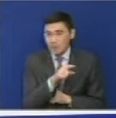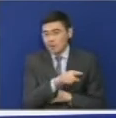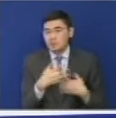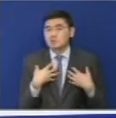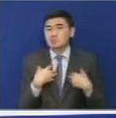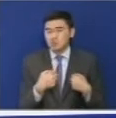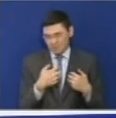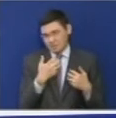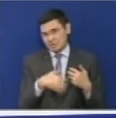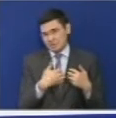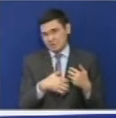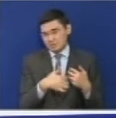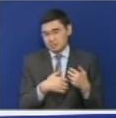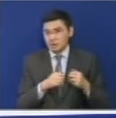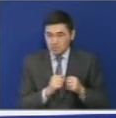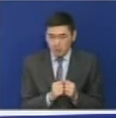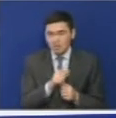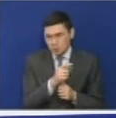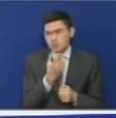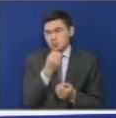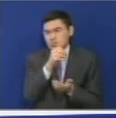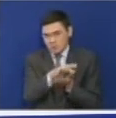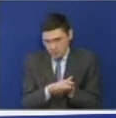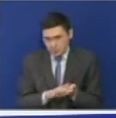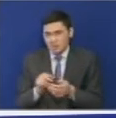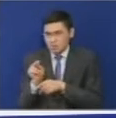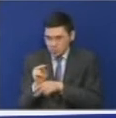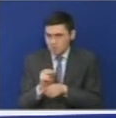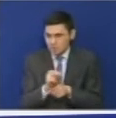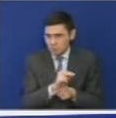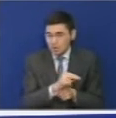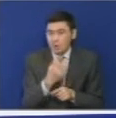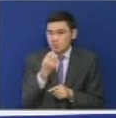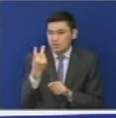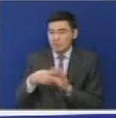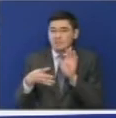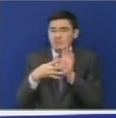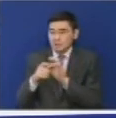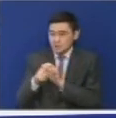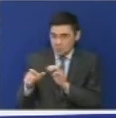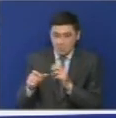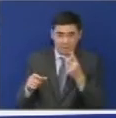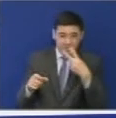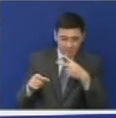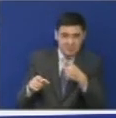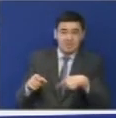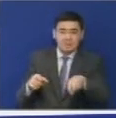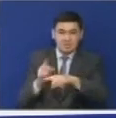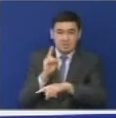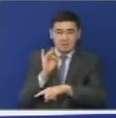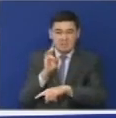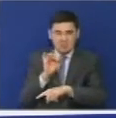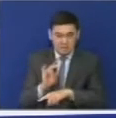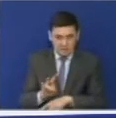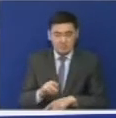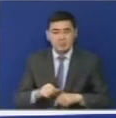орташа ауырлықта. Толыққанды ем қабылдап жатыр. Сондай-ақ анықталған 29 ошақтың 20-сы карантиннен алынды. Айта